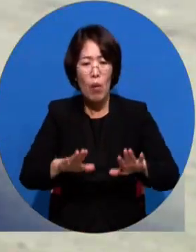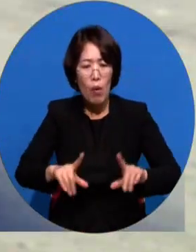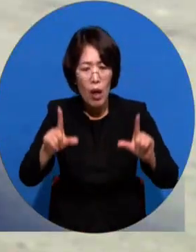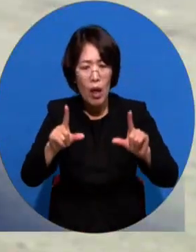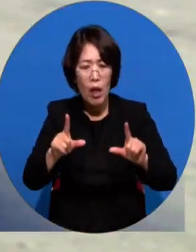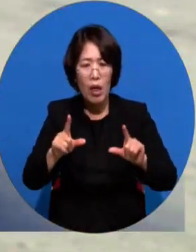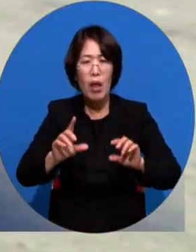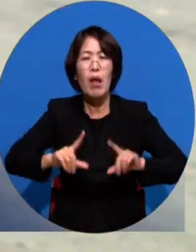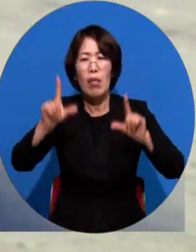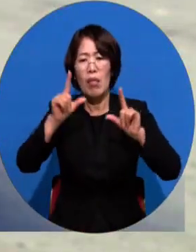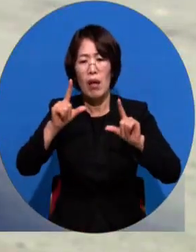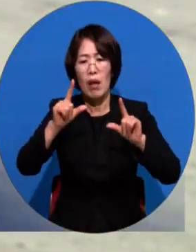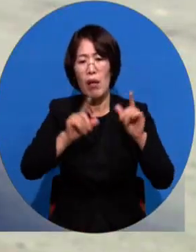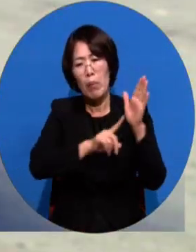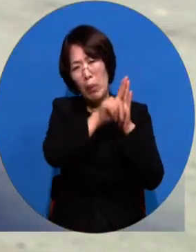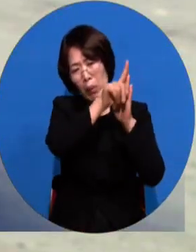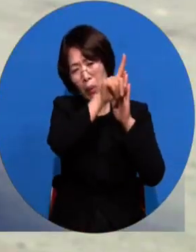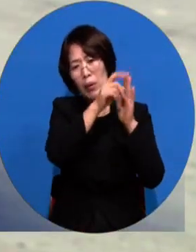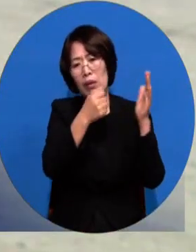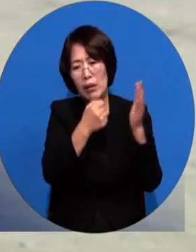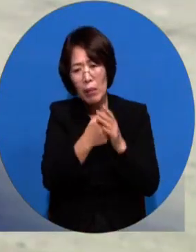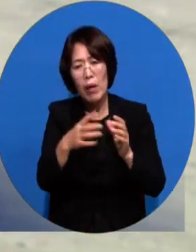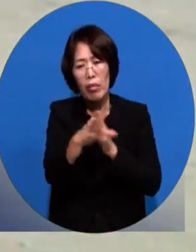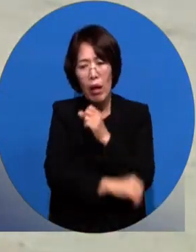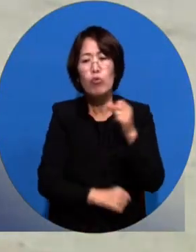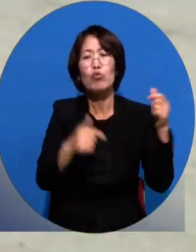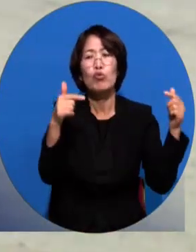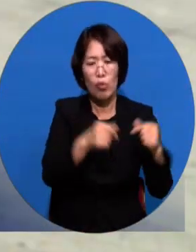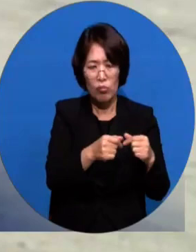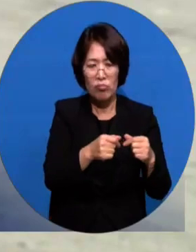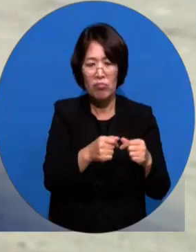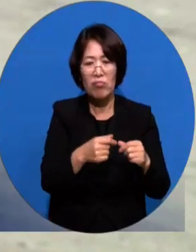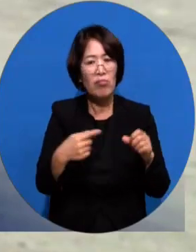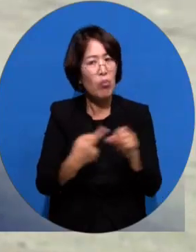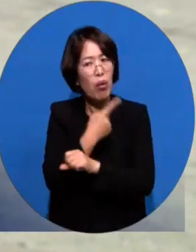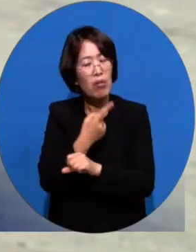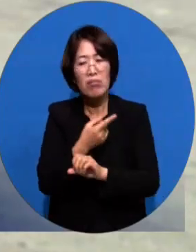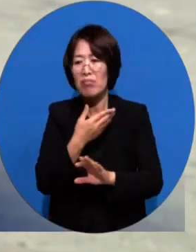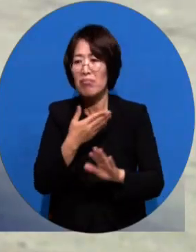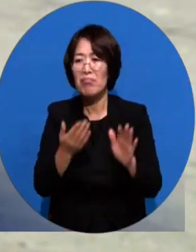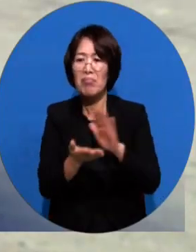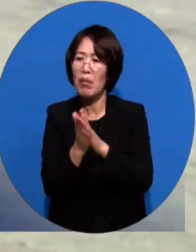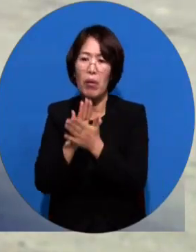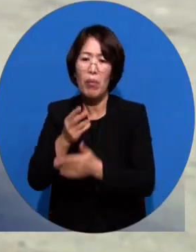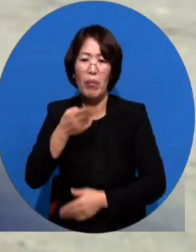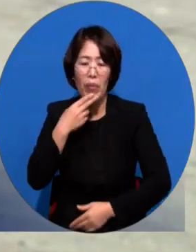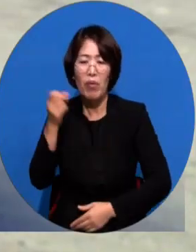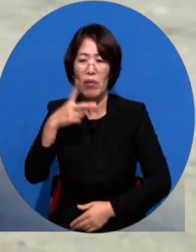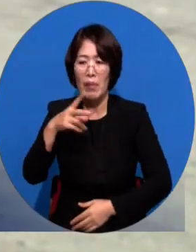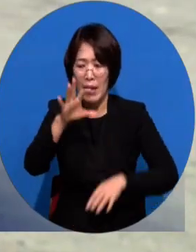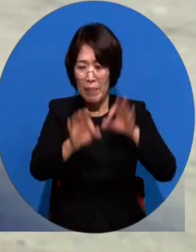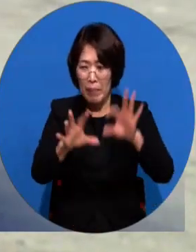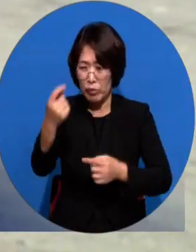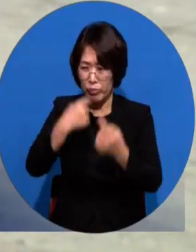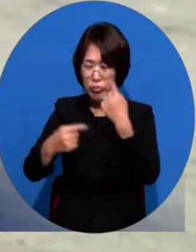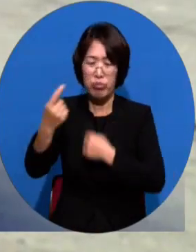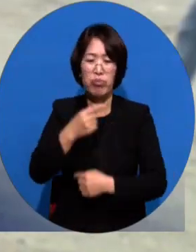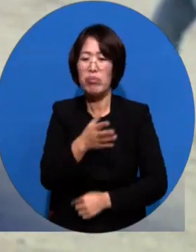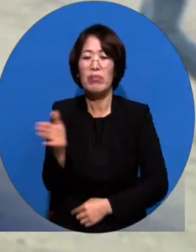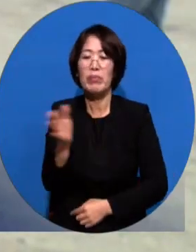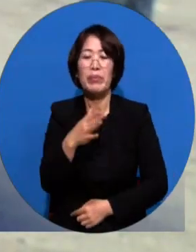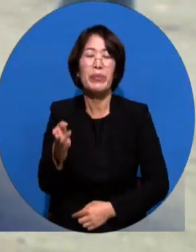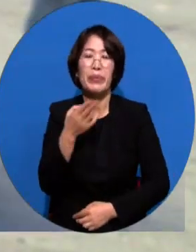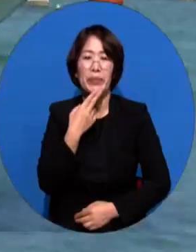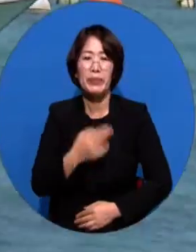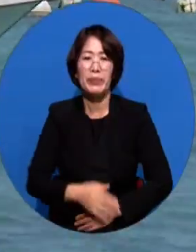지금 날씨 건조 기상악화로 인해서 좀 시장이 줄었을 뿐이지 뭐 다르게 사재기를 한다든지 뭐 그런 별 이상 반응은